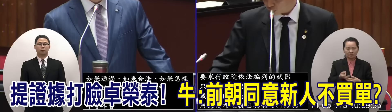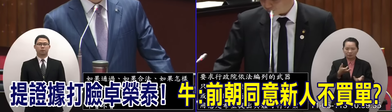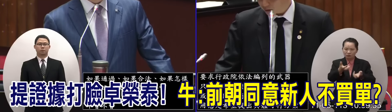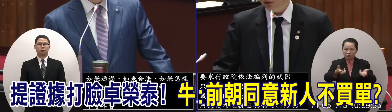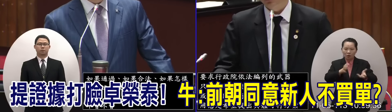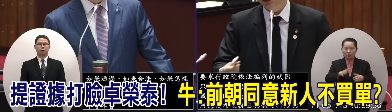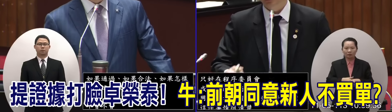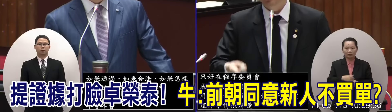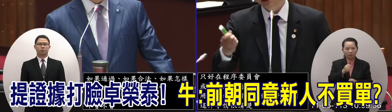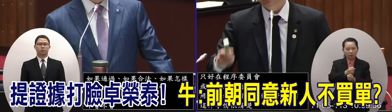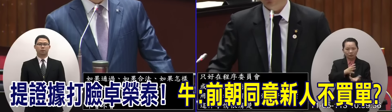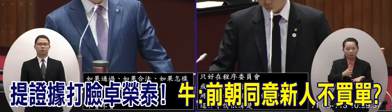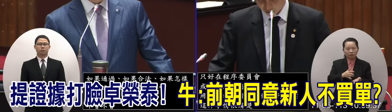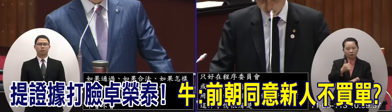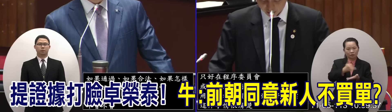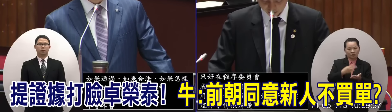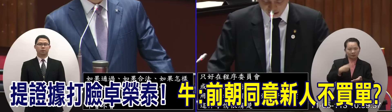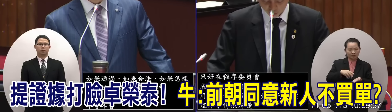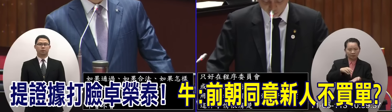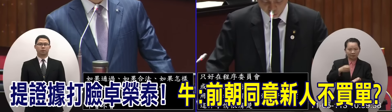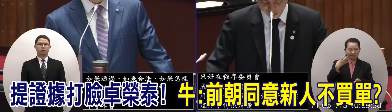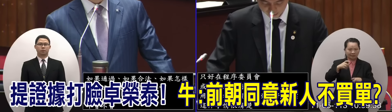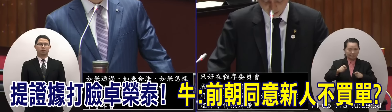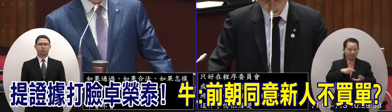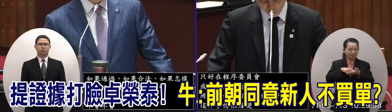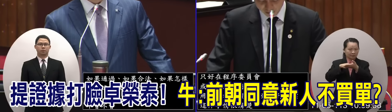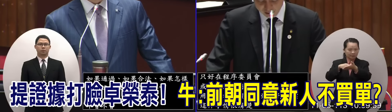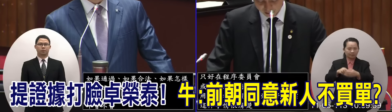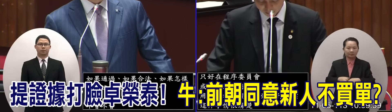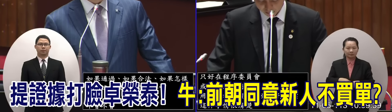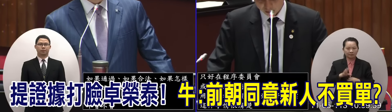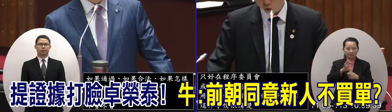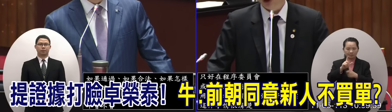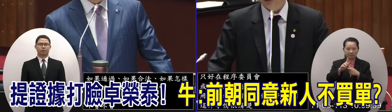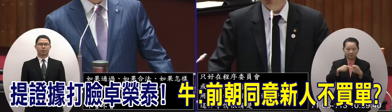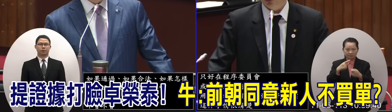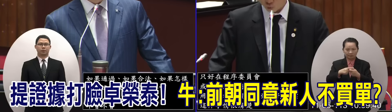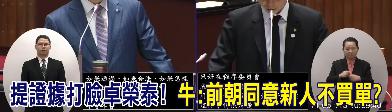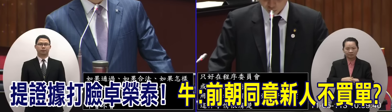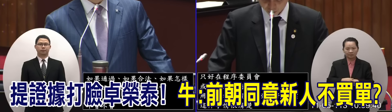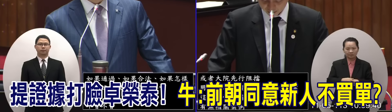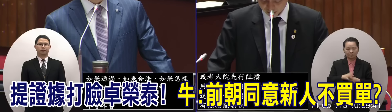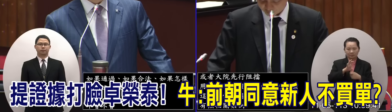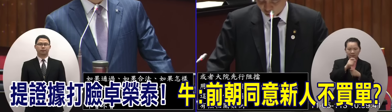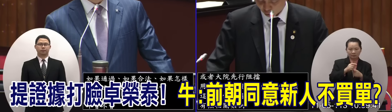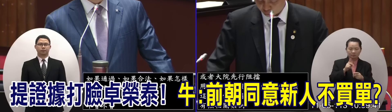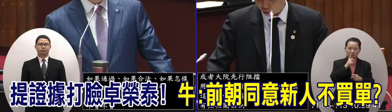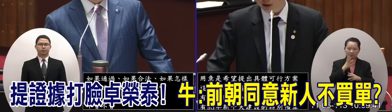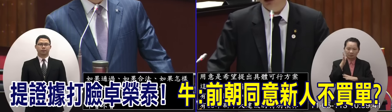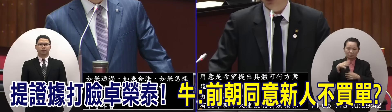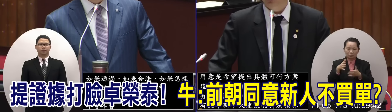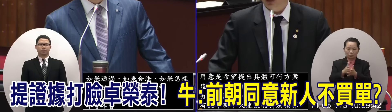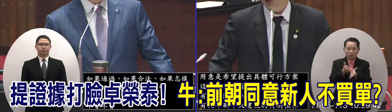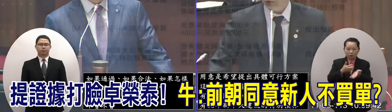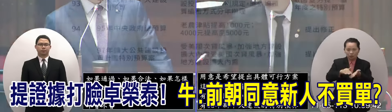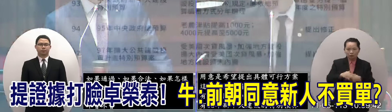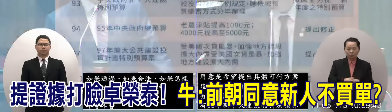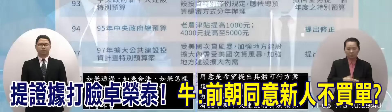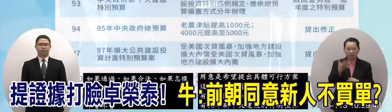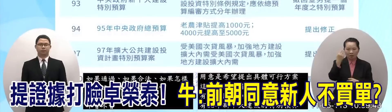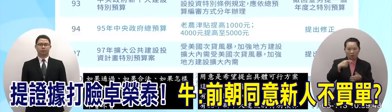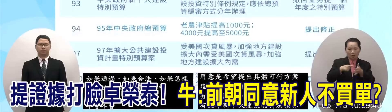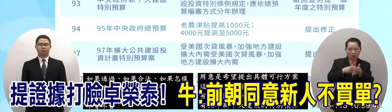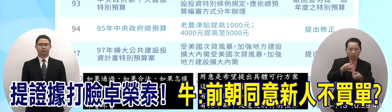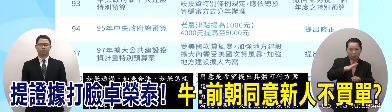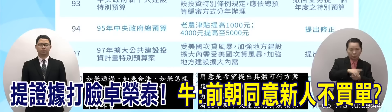所以处理方式撤回，并且提出新的相关预算案。94年这个审理95年中央政府总预算的时候，因为有老农津贴的